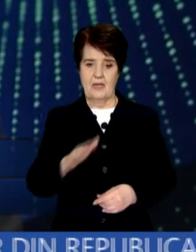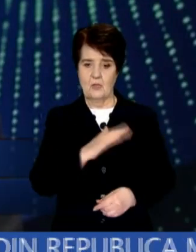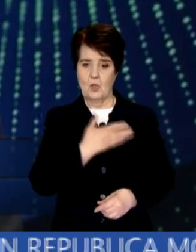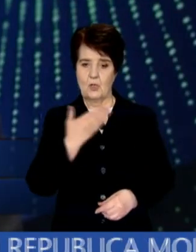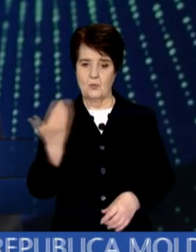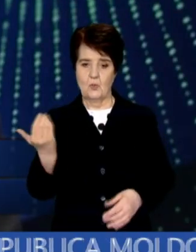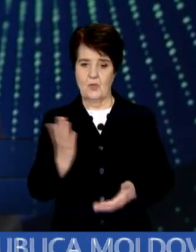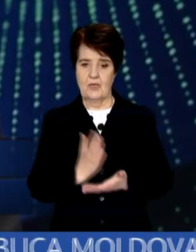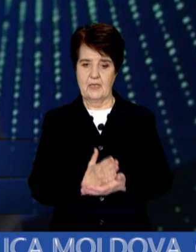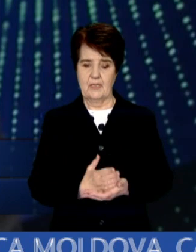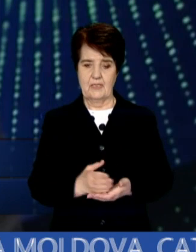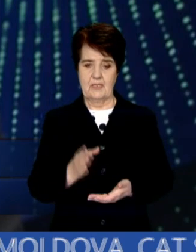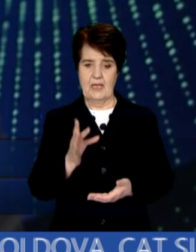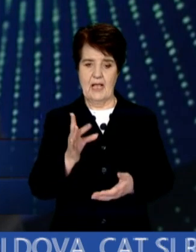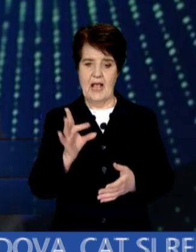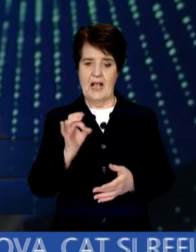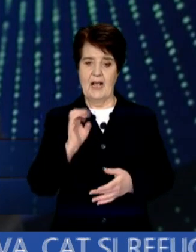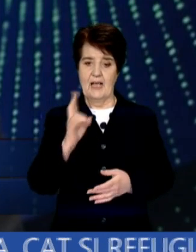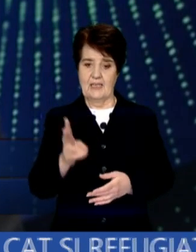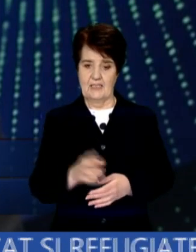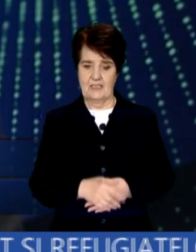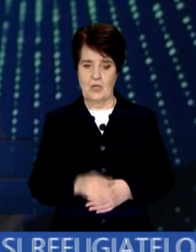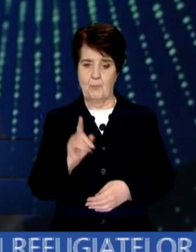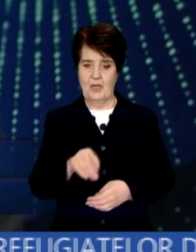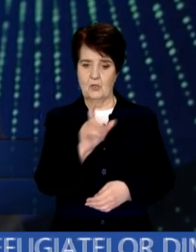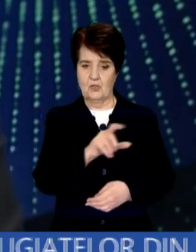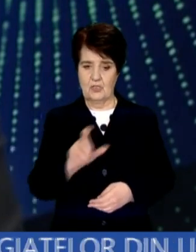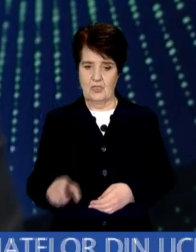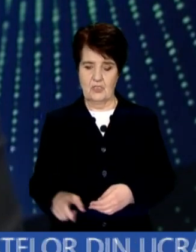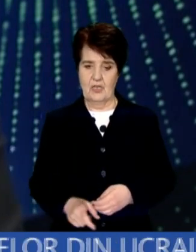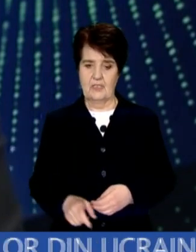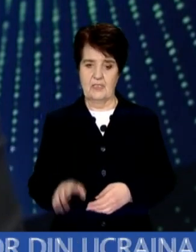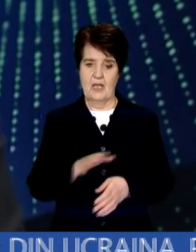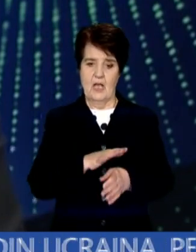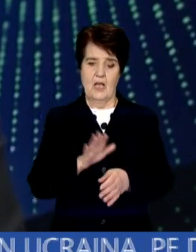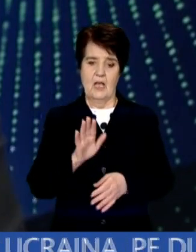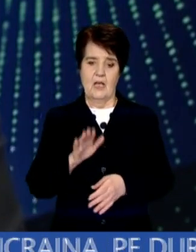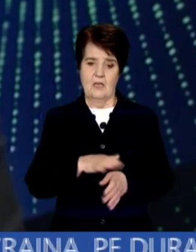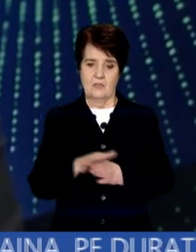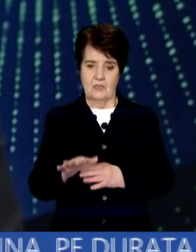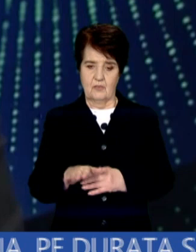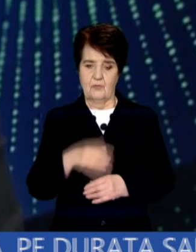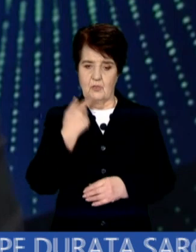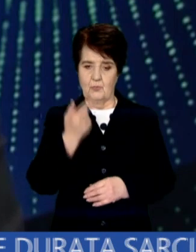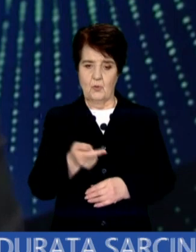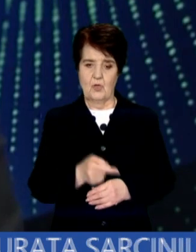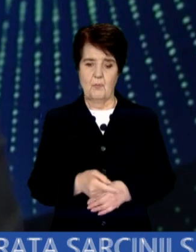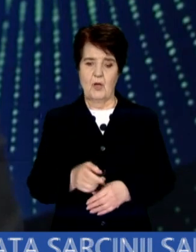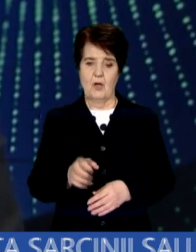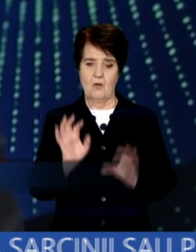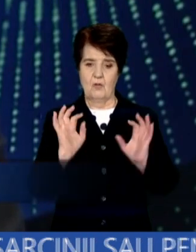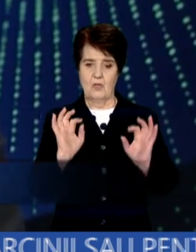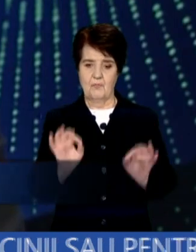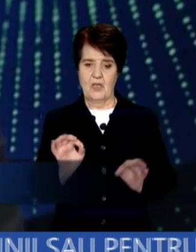există un risc iminent cel puțin pentru cetățenii de pe malul drept și aici putem să afirmăm cu mai multe certitudine pentru